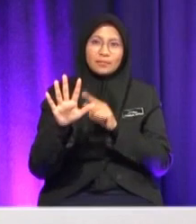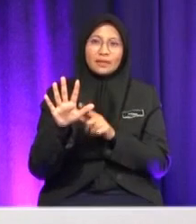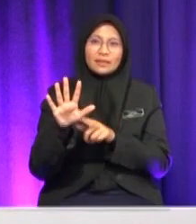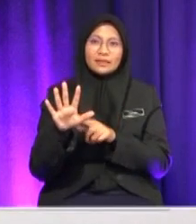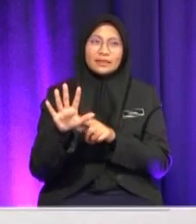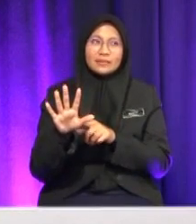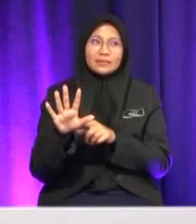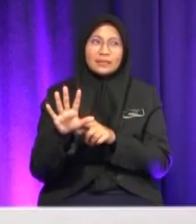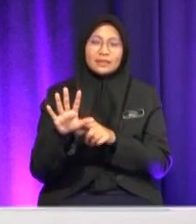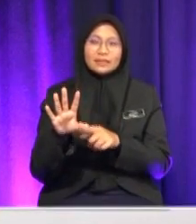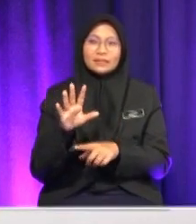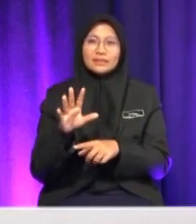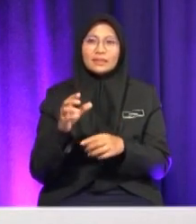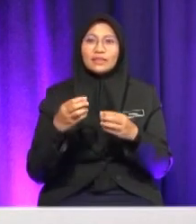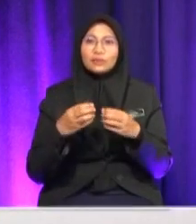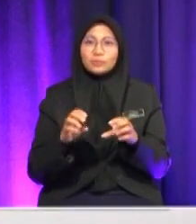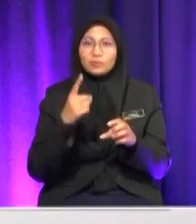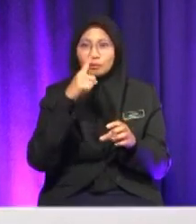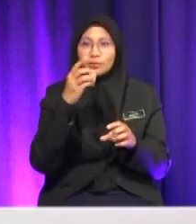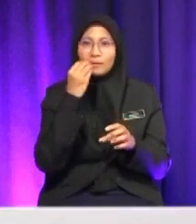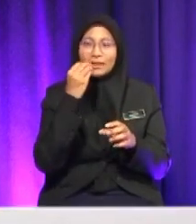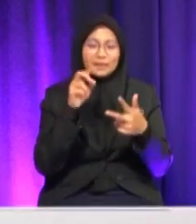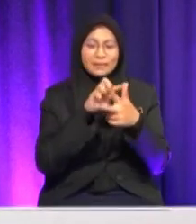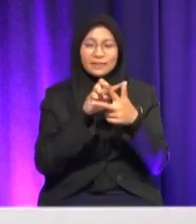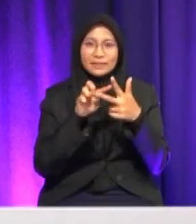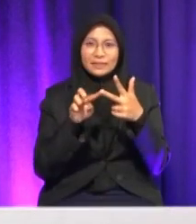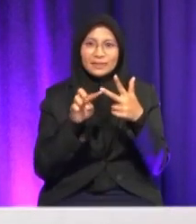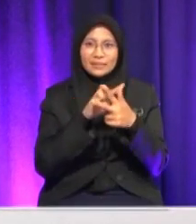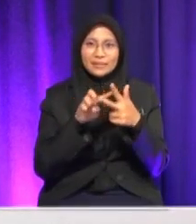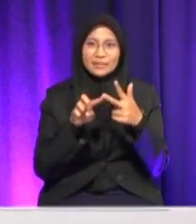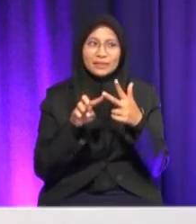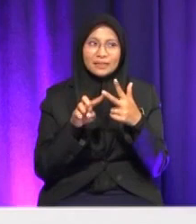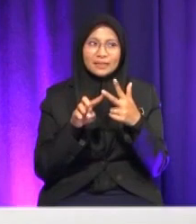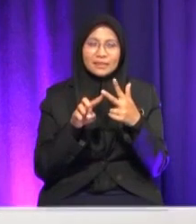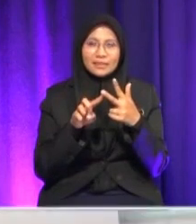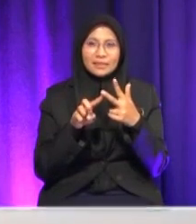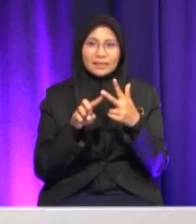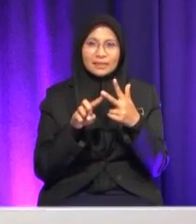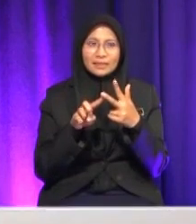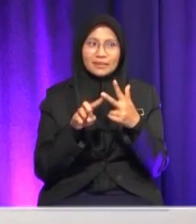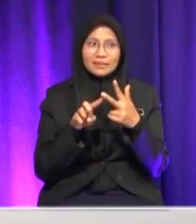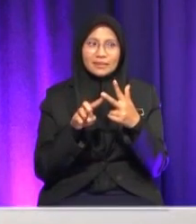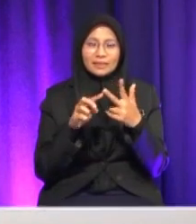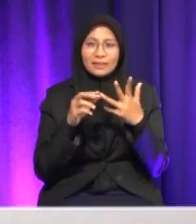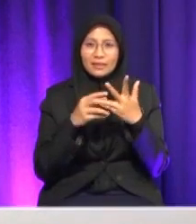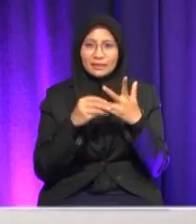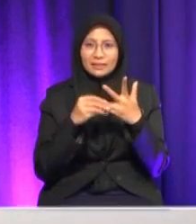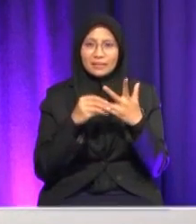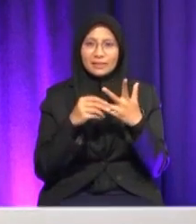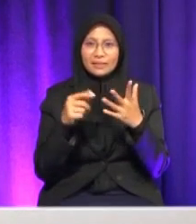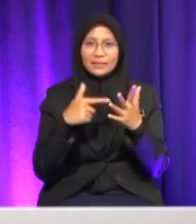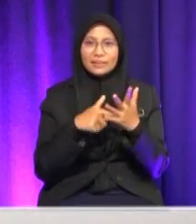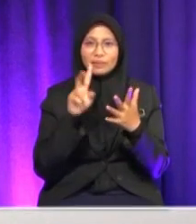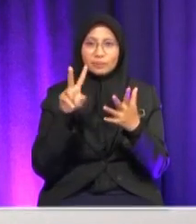untuk menggunakan RM3 untuk makan dan lagi RM2 wang yang balance itu saya akan